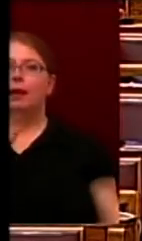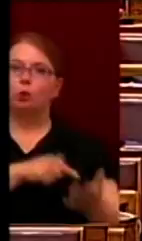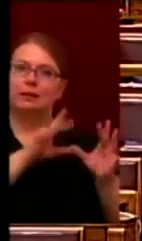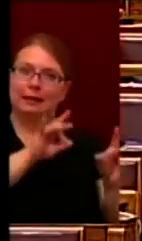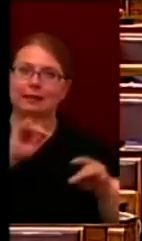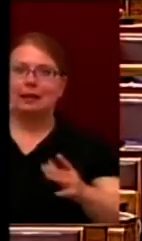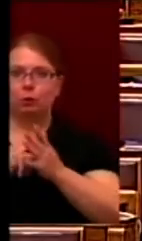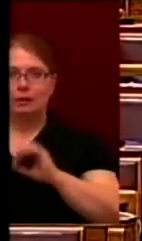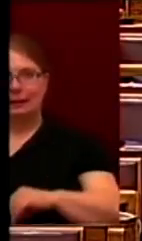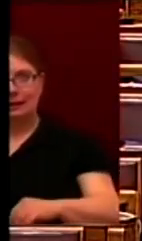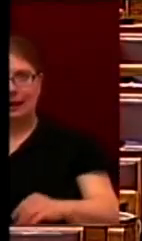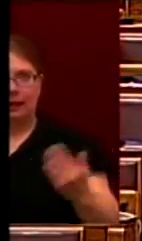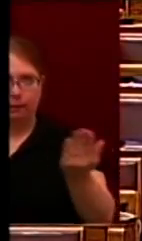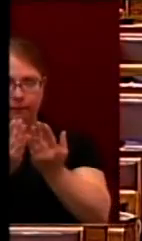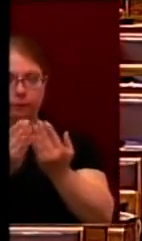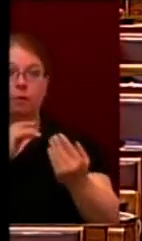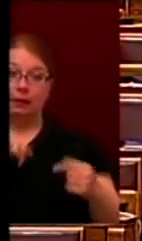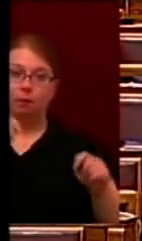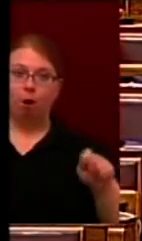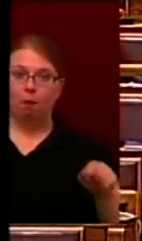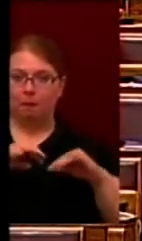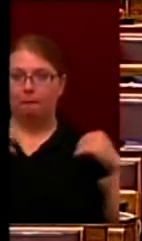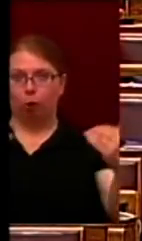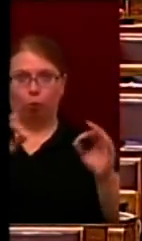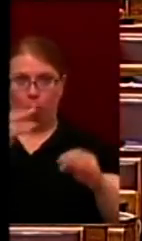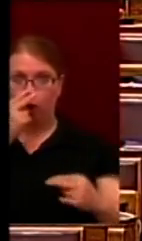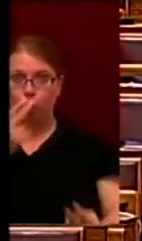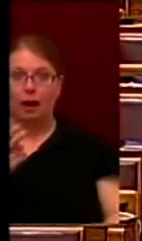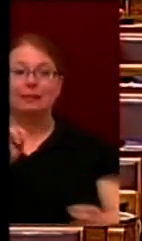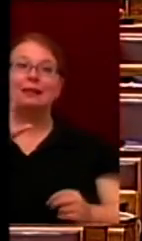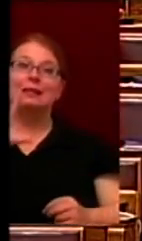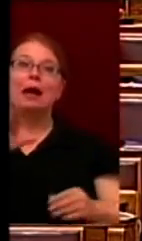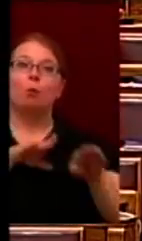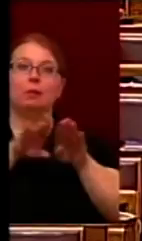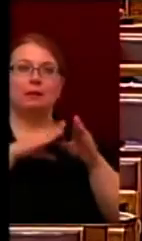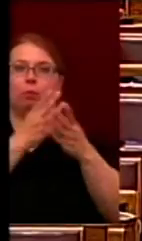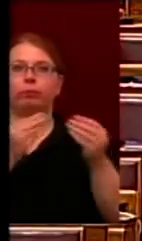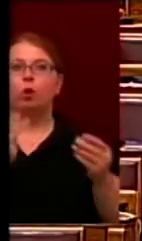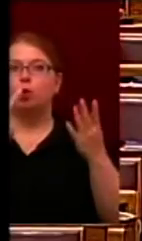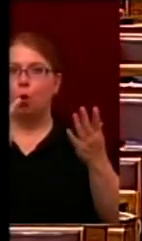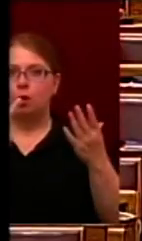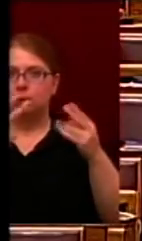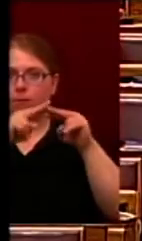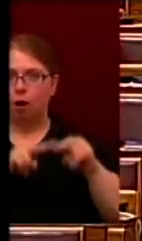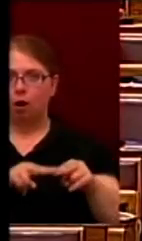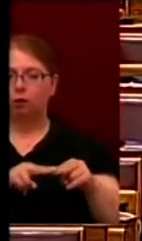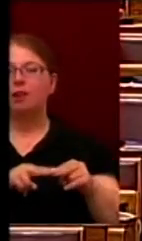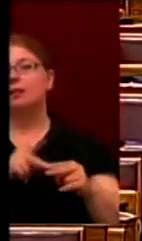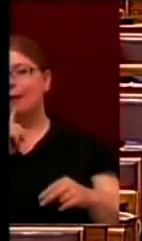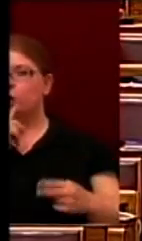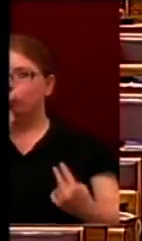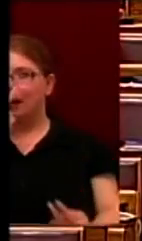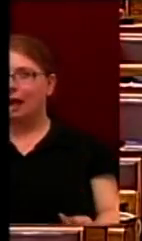és 2011 között. Az itt a parlamentben, a patkóban is jól látható, hogy 13 minisztériumból 8 maradt. Az már itt kevésbé vehető